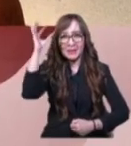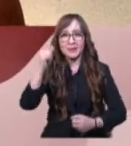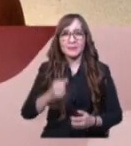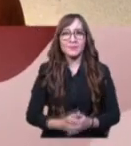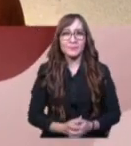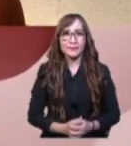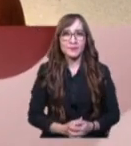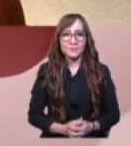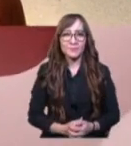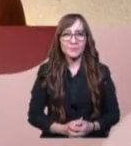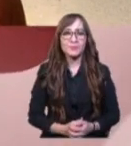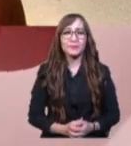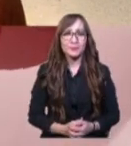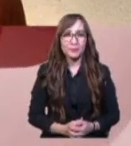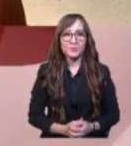situ.